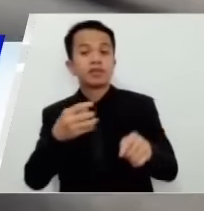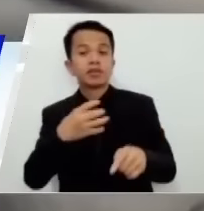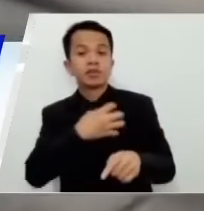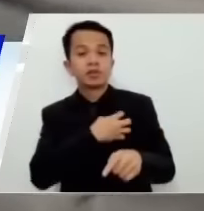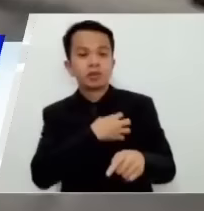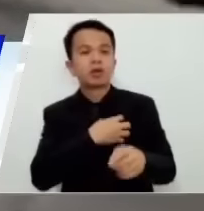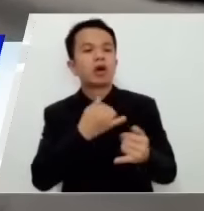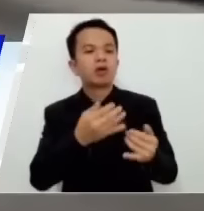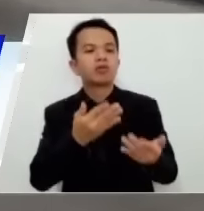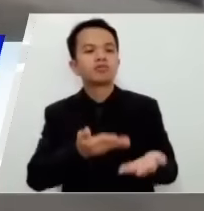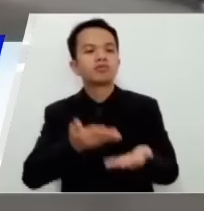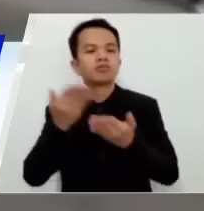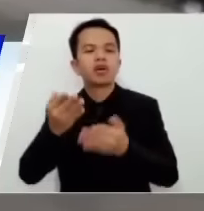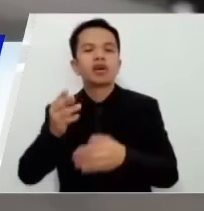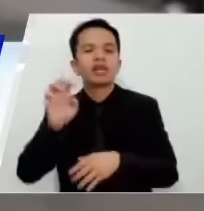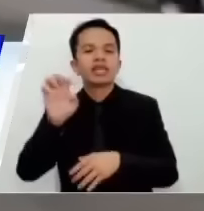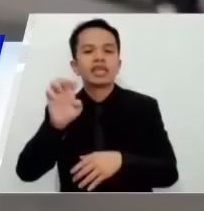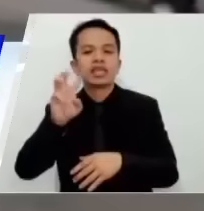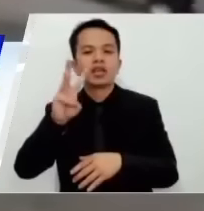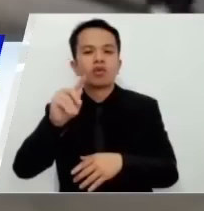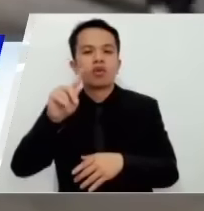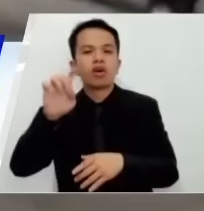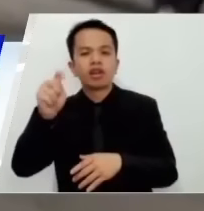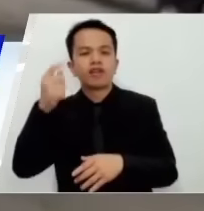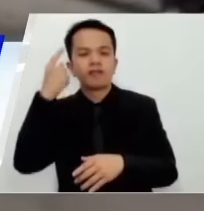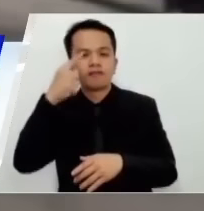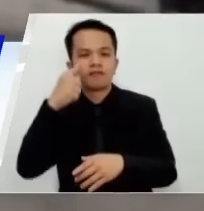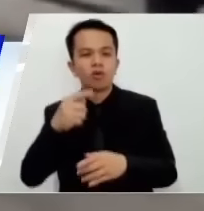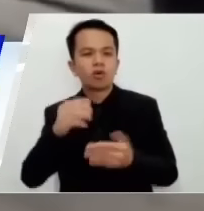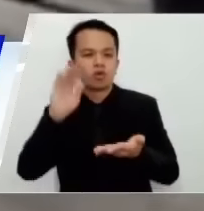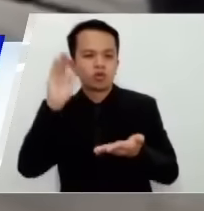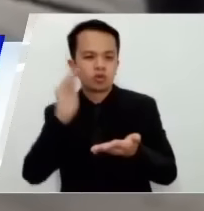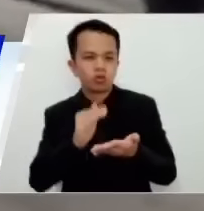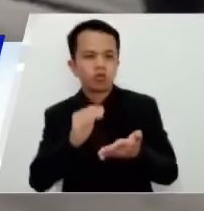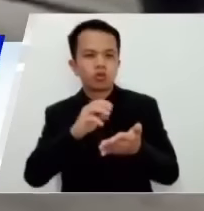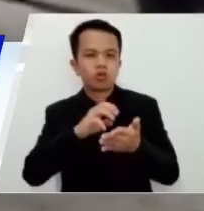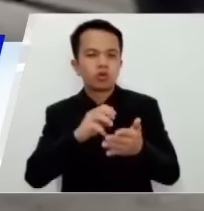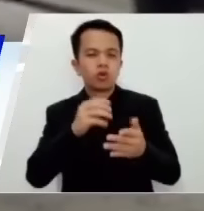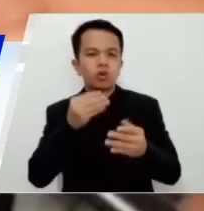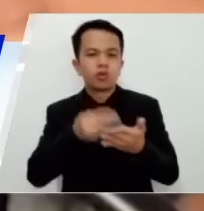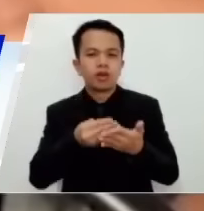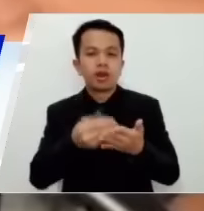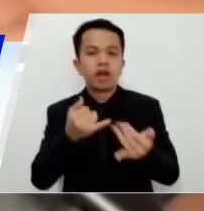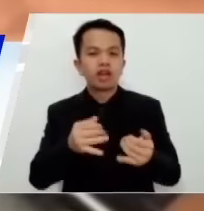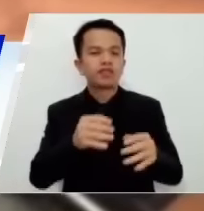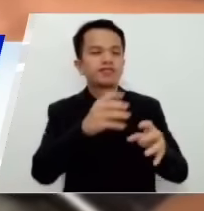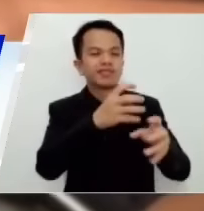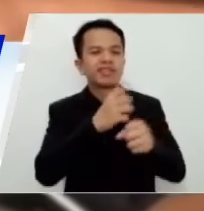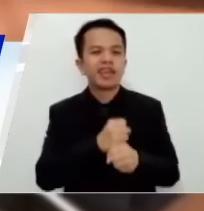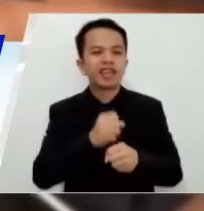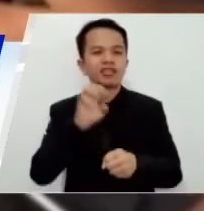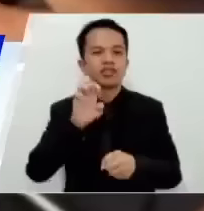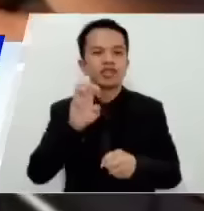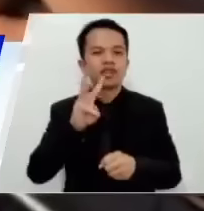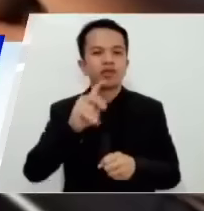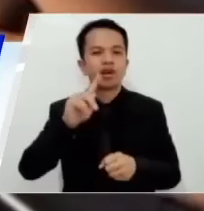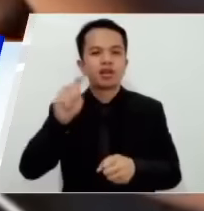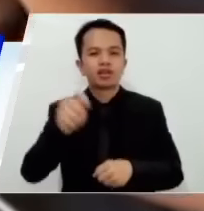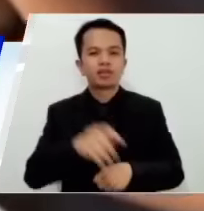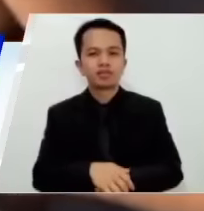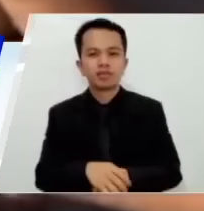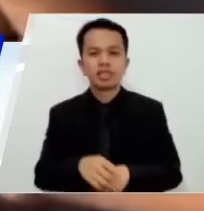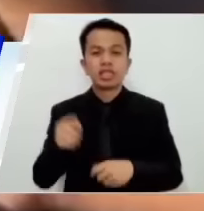e-wallet app para mabawasan pa ang hinihinging pera Binawasan daw niya ang laman ng kanyang e-wallet habang kunwaring nagsusulat